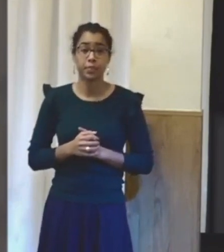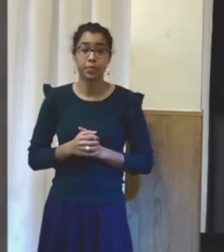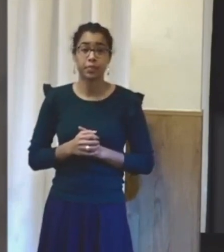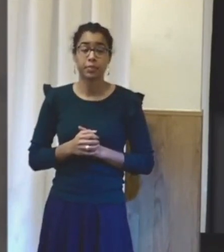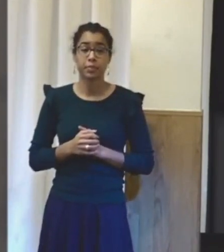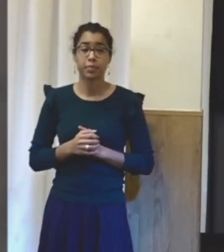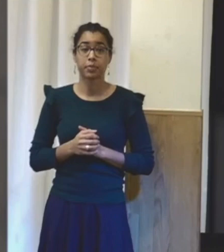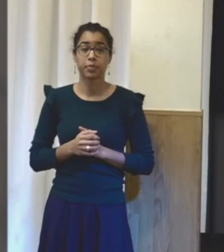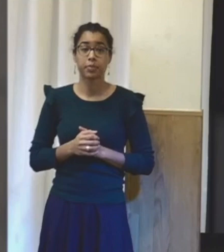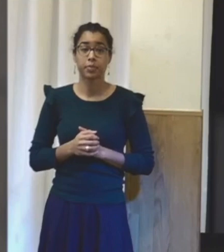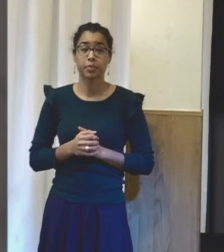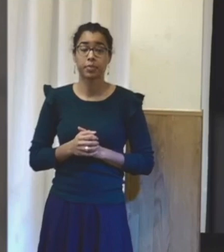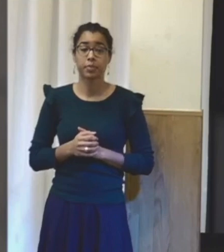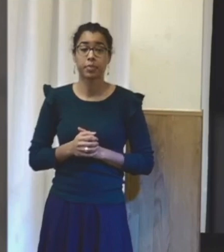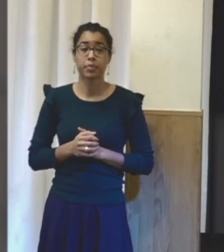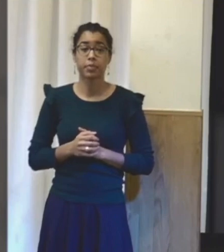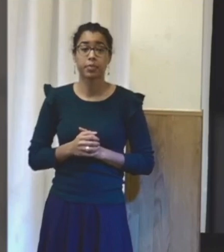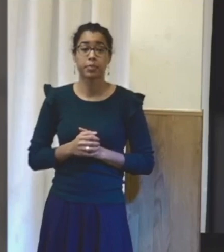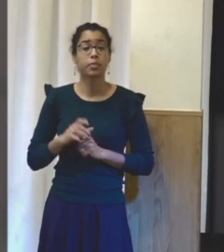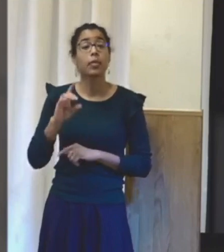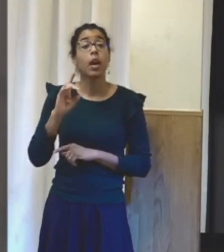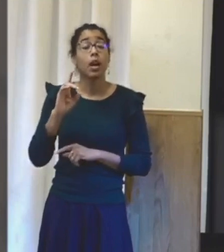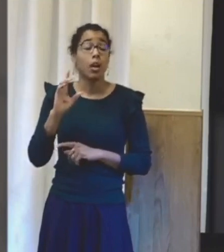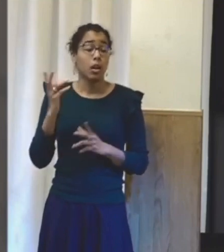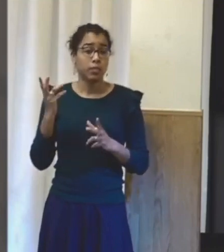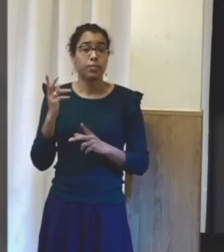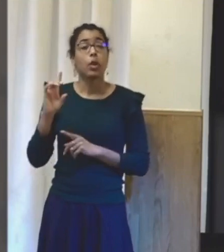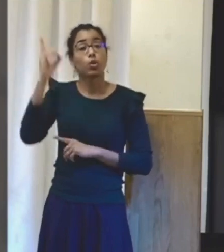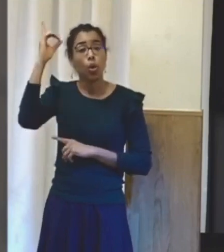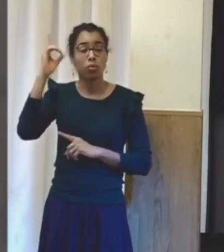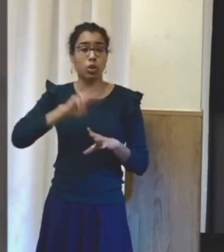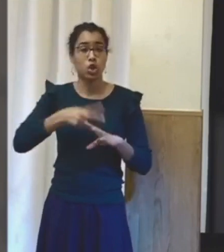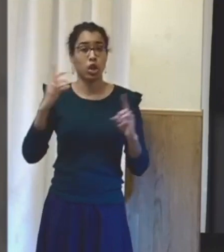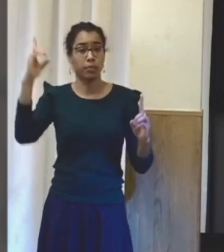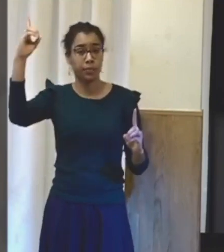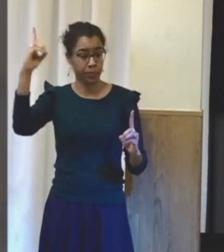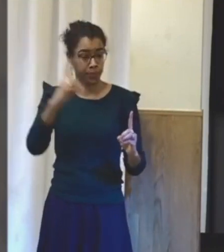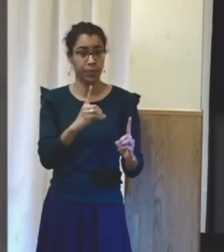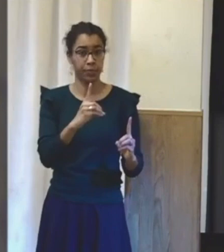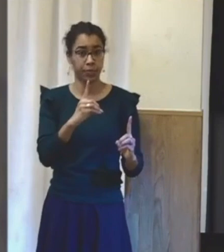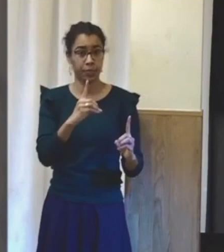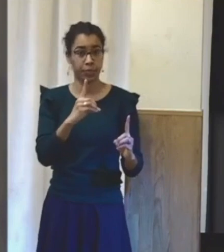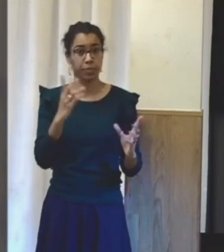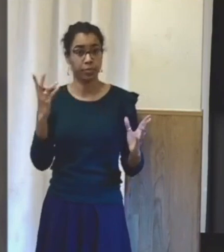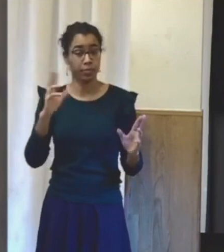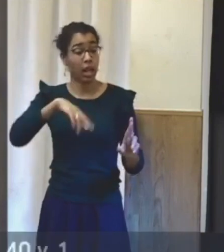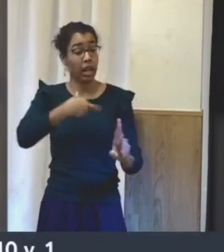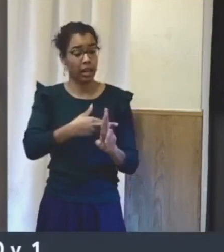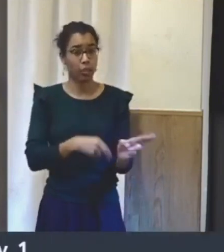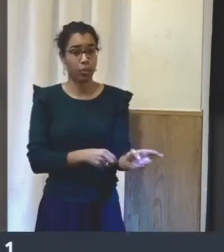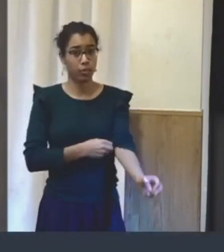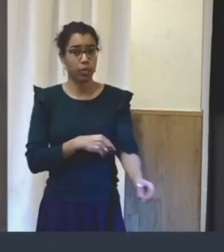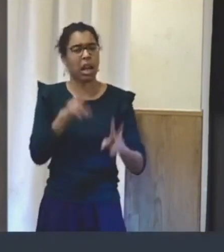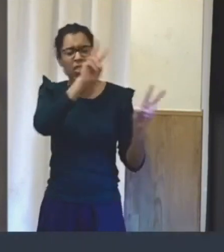Dieu, en fait, Job demande à Dieu pourquoi. Donc, Dieu vient à Job Et l'Éternel répondit à Job au milieu